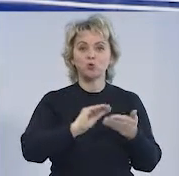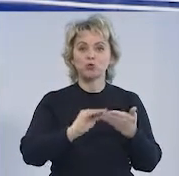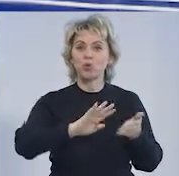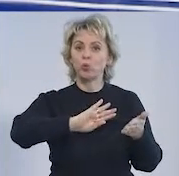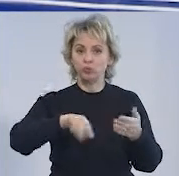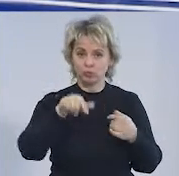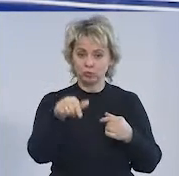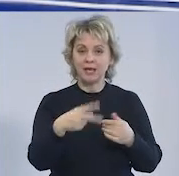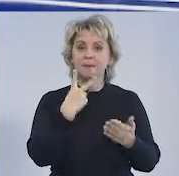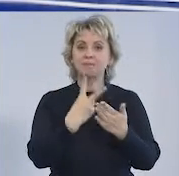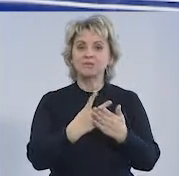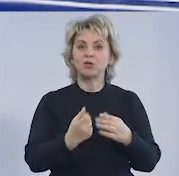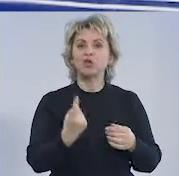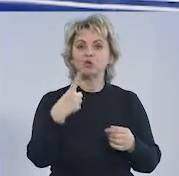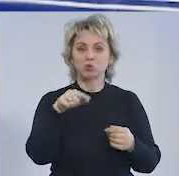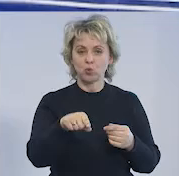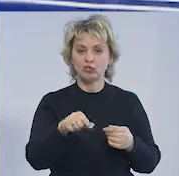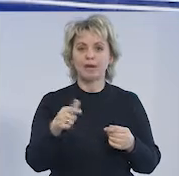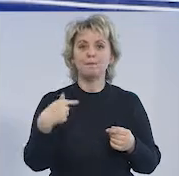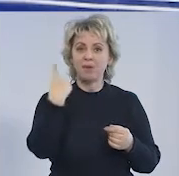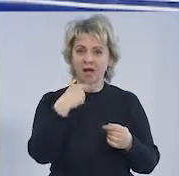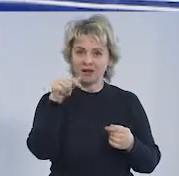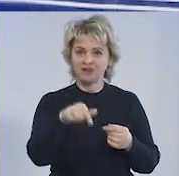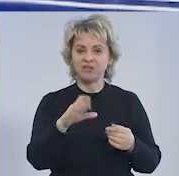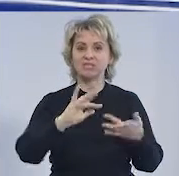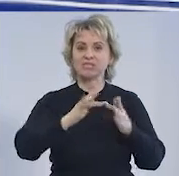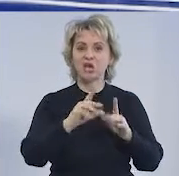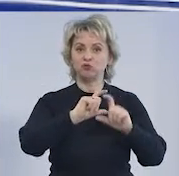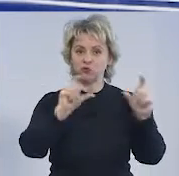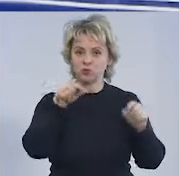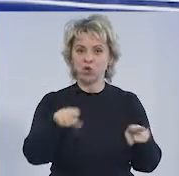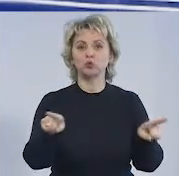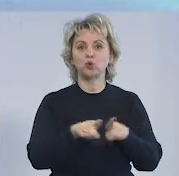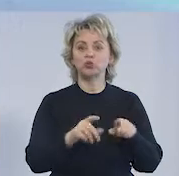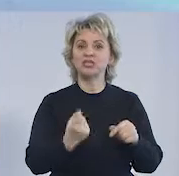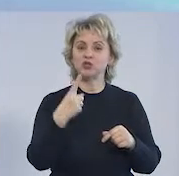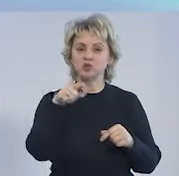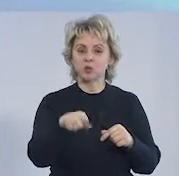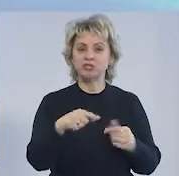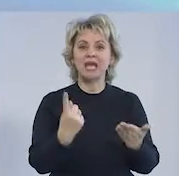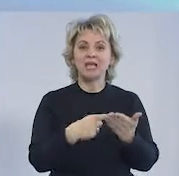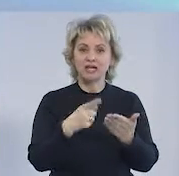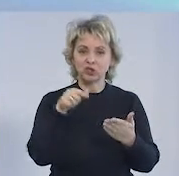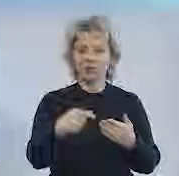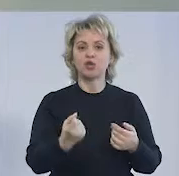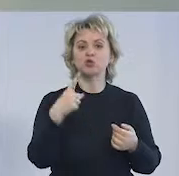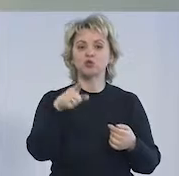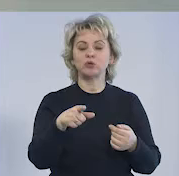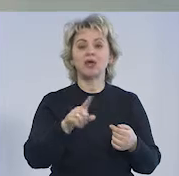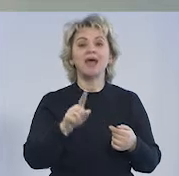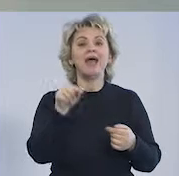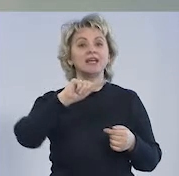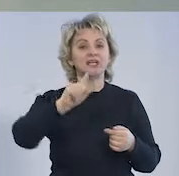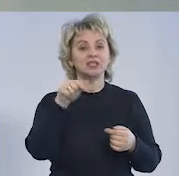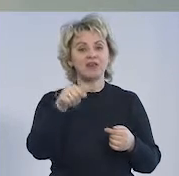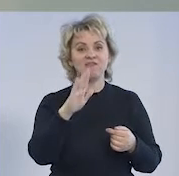удалят. Посмотрели источники биографические. Сайт вуза – источник. Книга, это все требования источник. Самой Википедии. Это